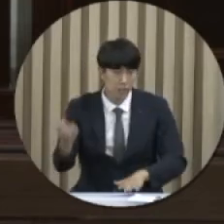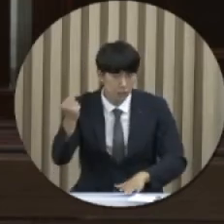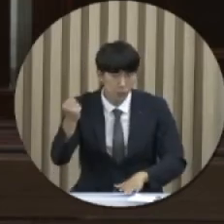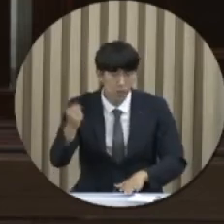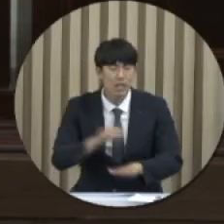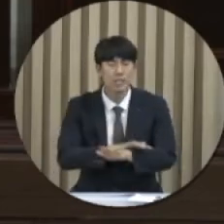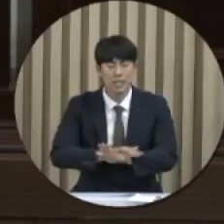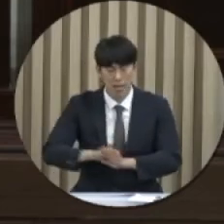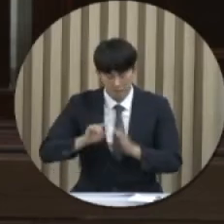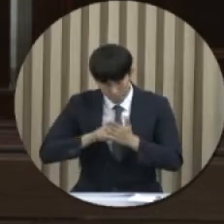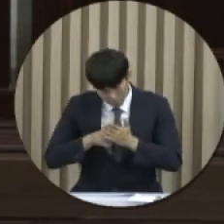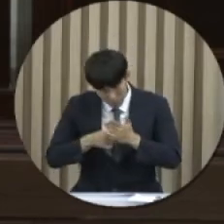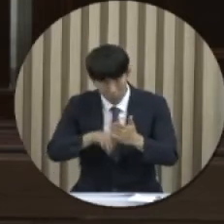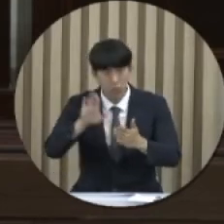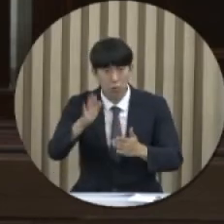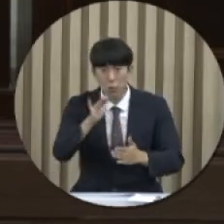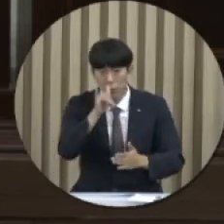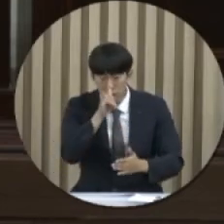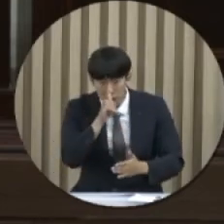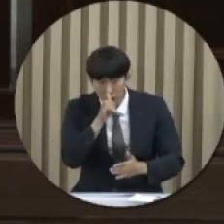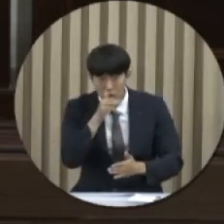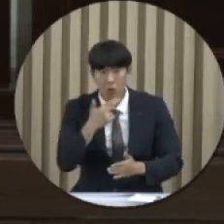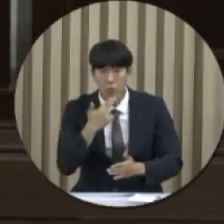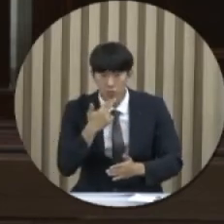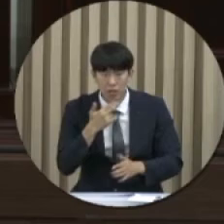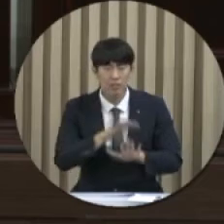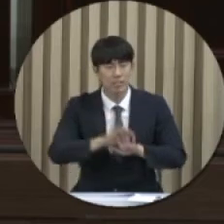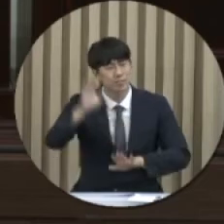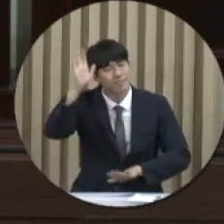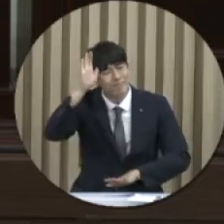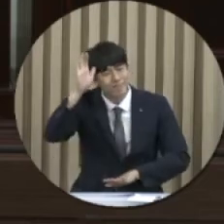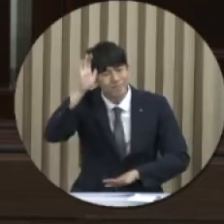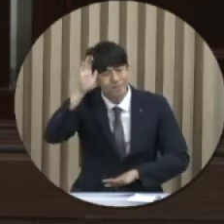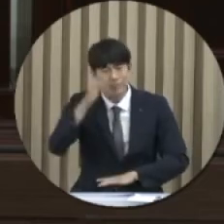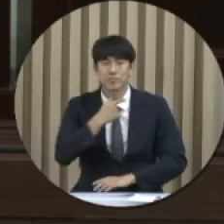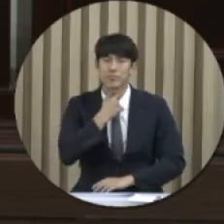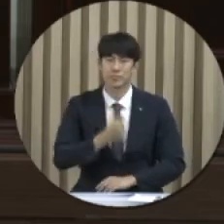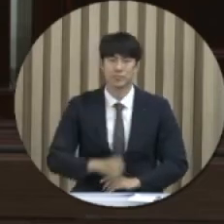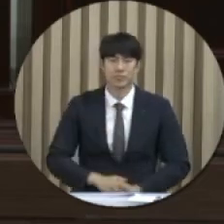잘 진행되고 있는지를 기대해 보도록 하겠습니다.